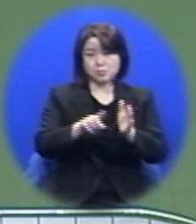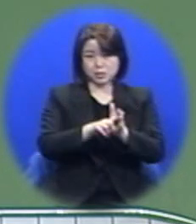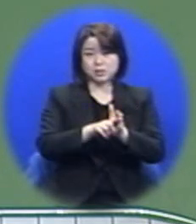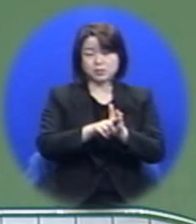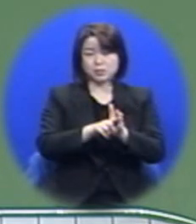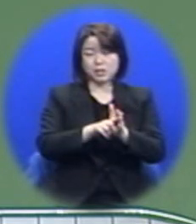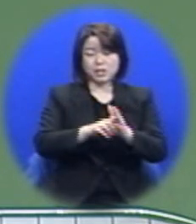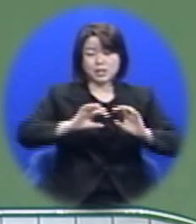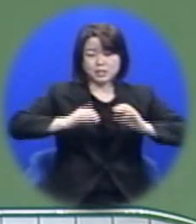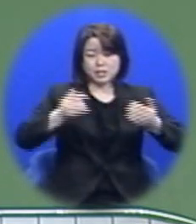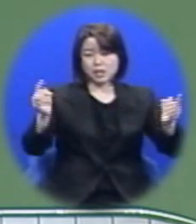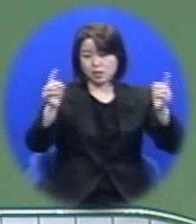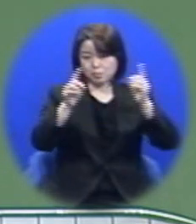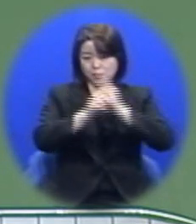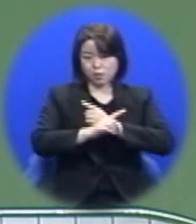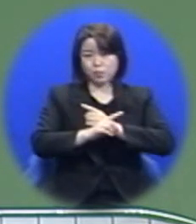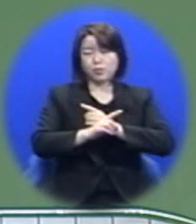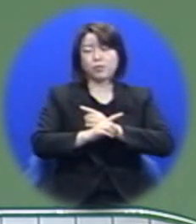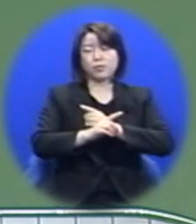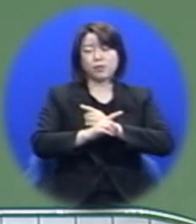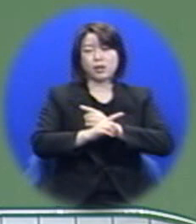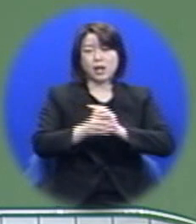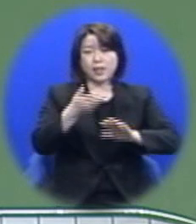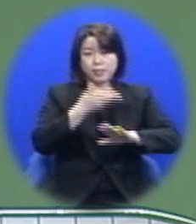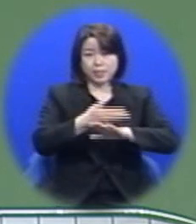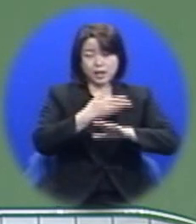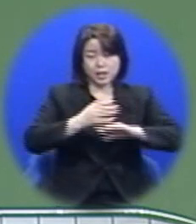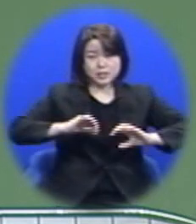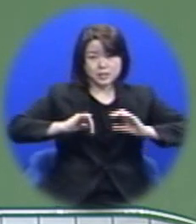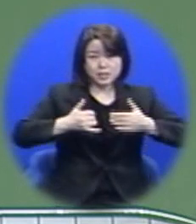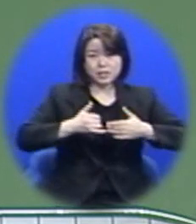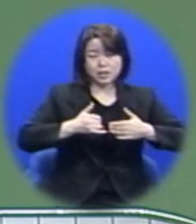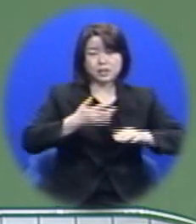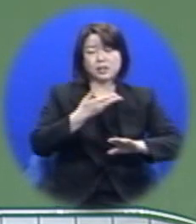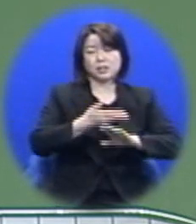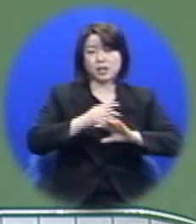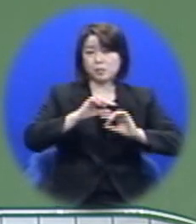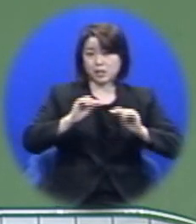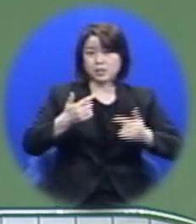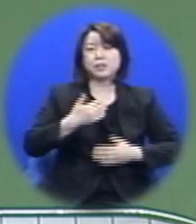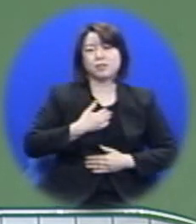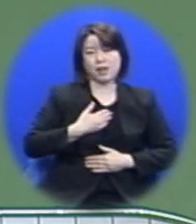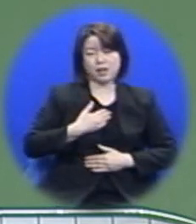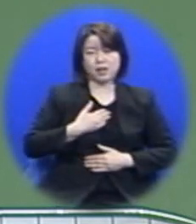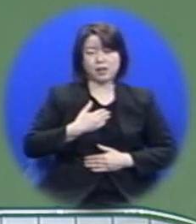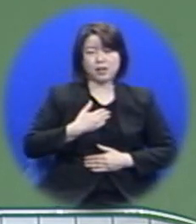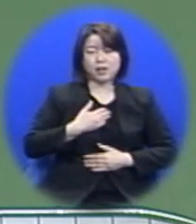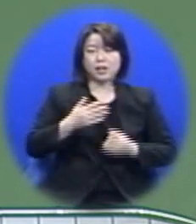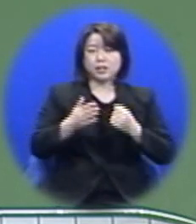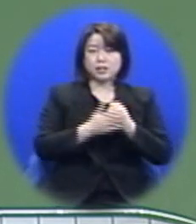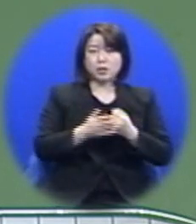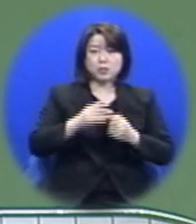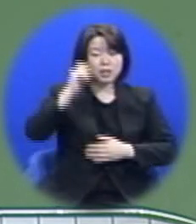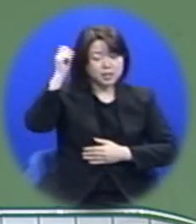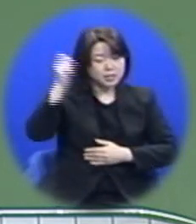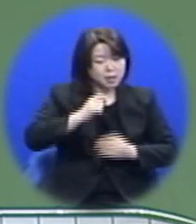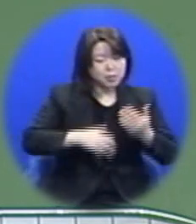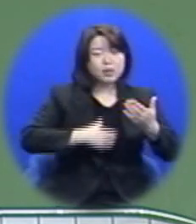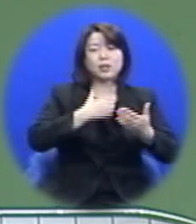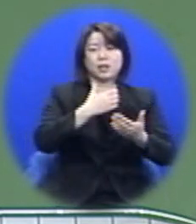세상을 바꿔놓았다. 달라진 세상은 다름 아닌 나였다. 그래서 새벽이